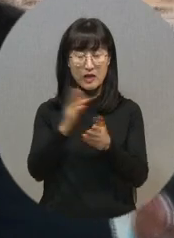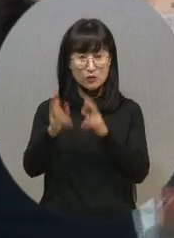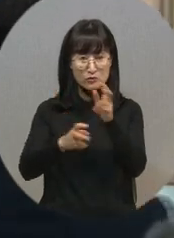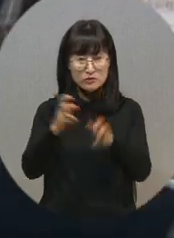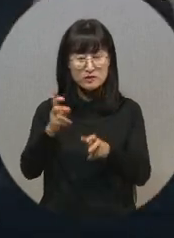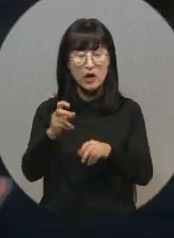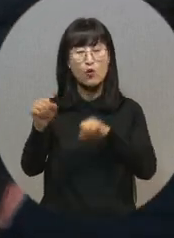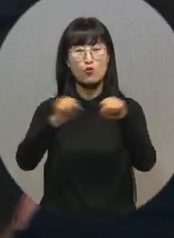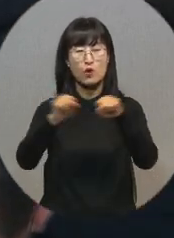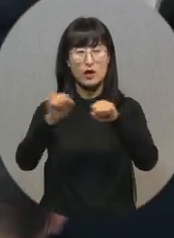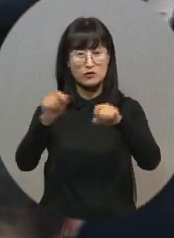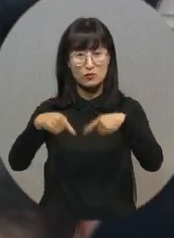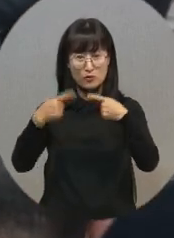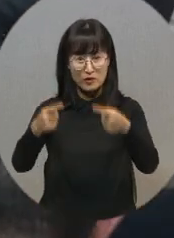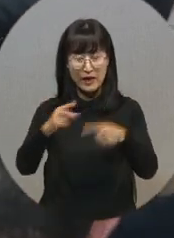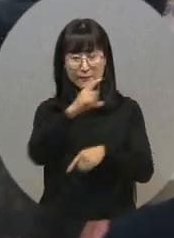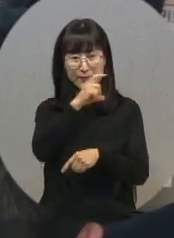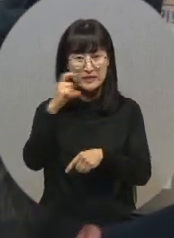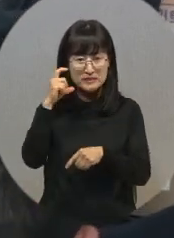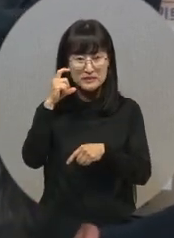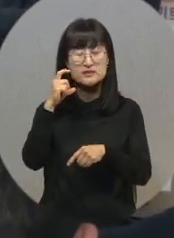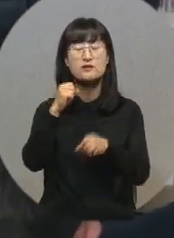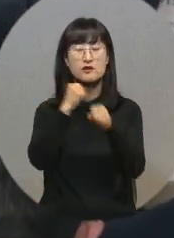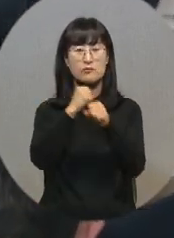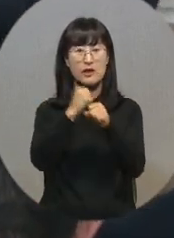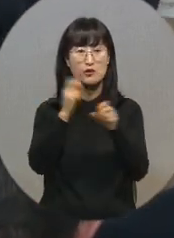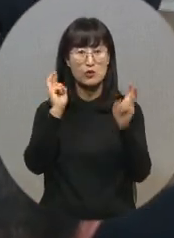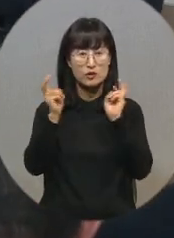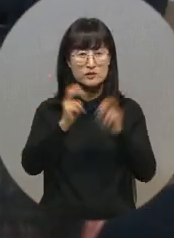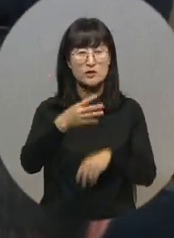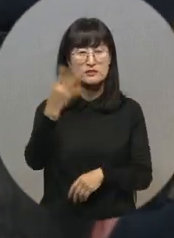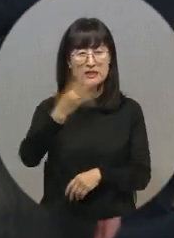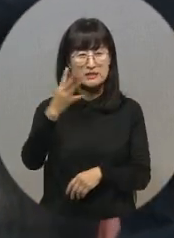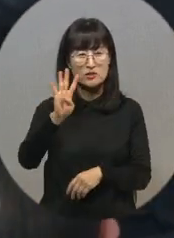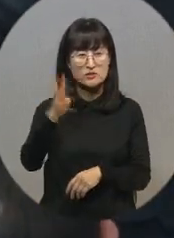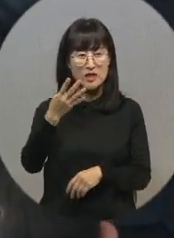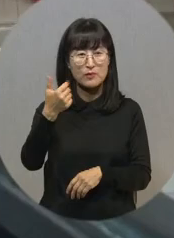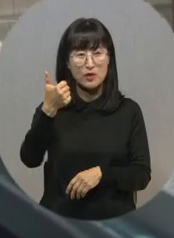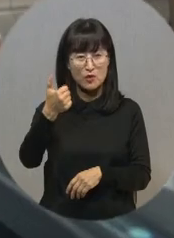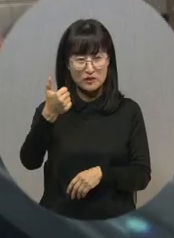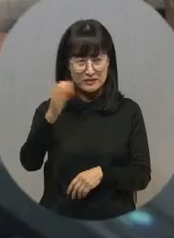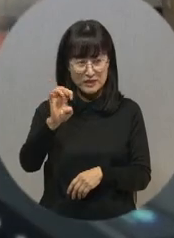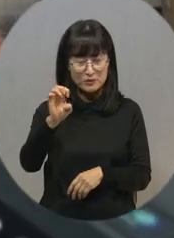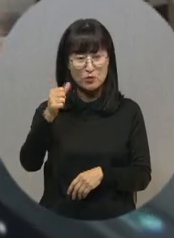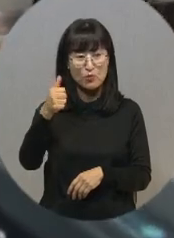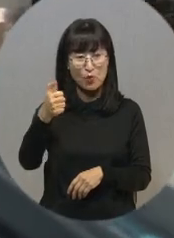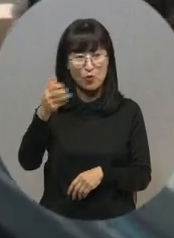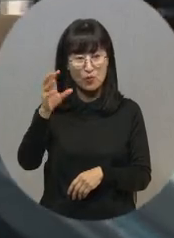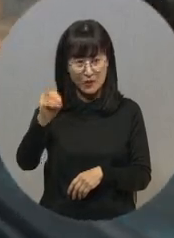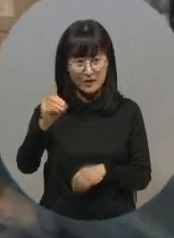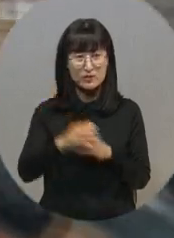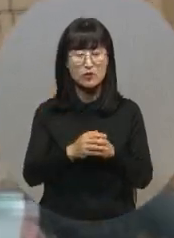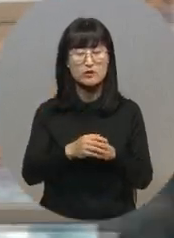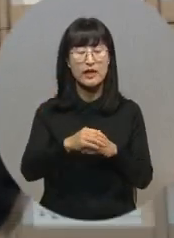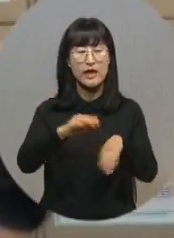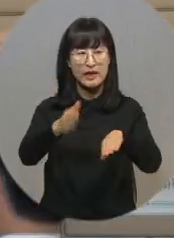캠페인에 동참한 마스크 제조회사는 4,450만 원 상당의 마스크를, 양말